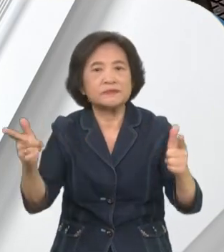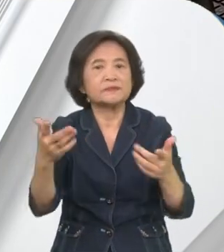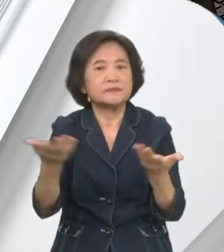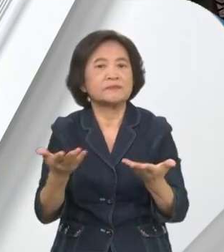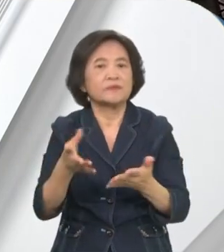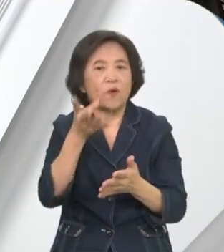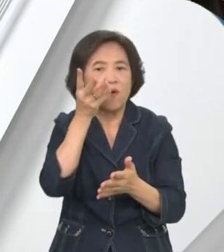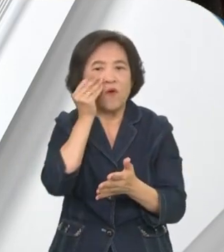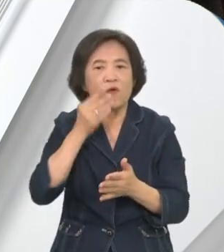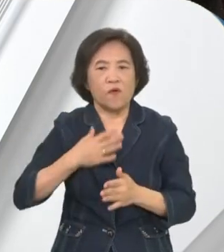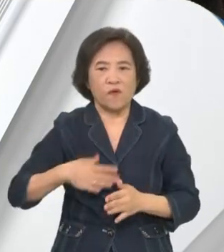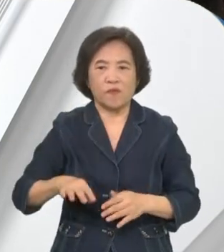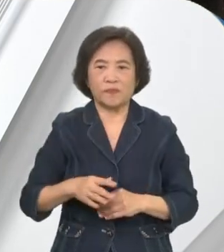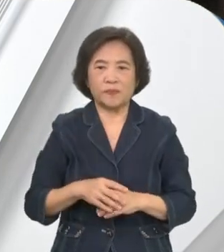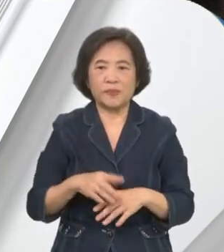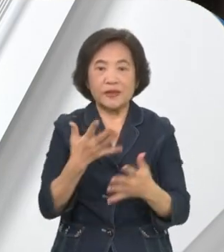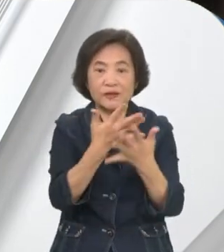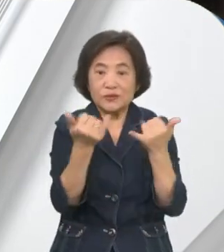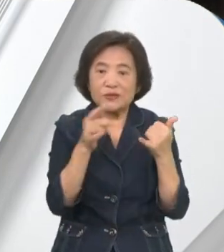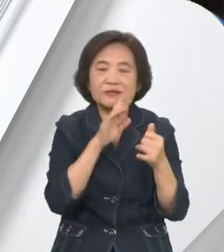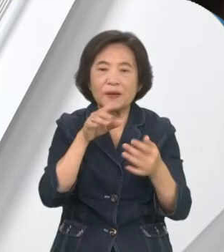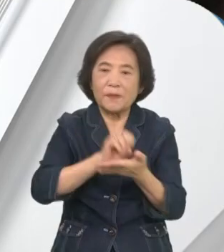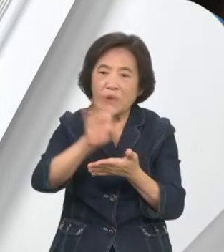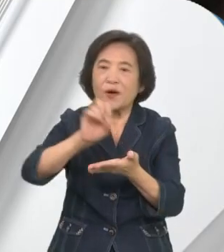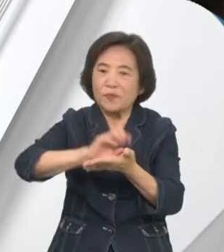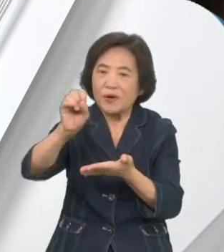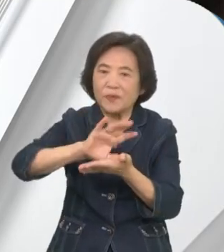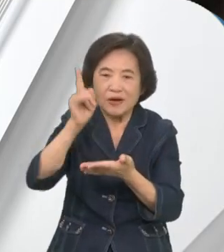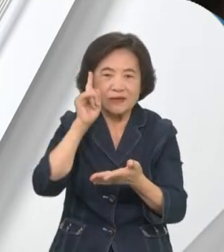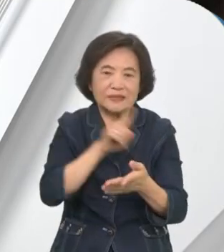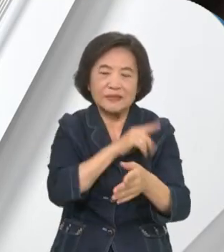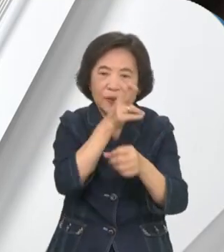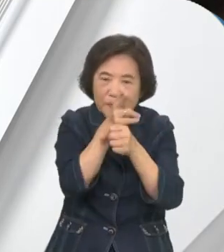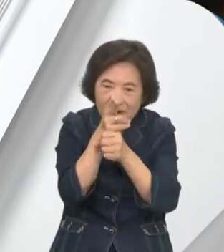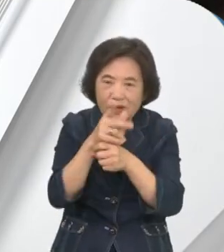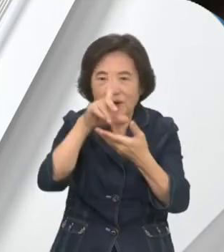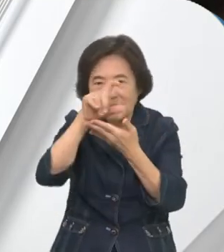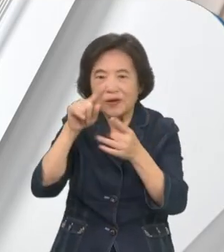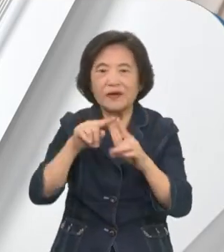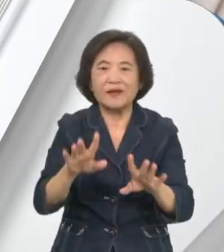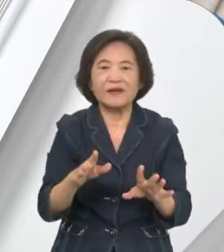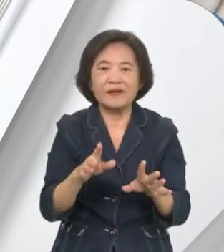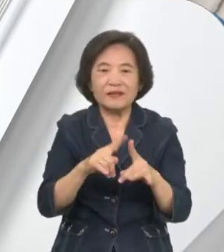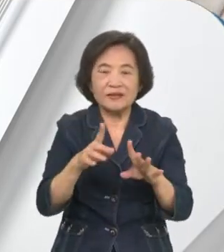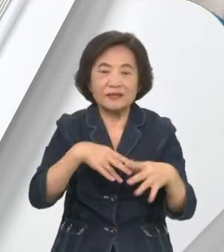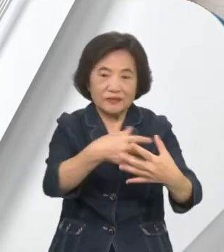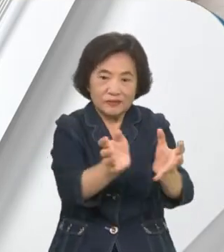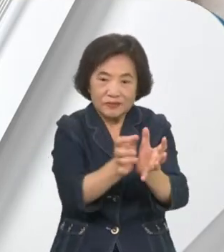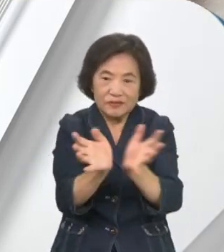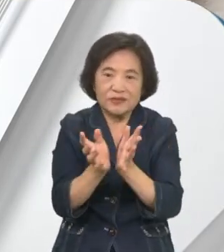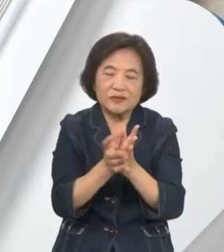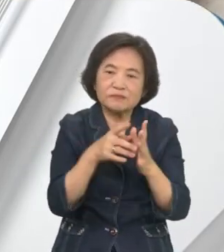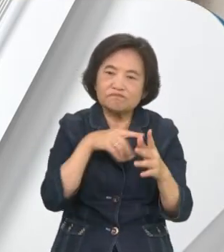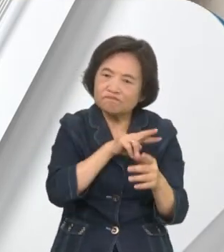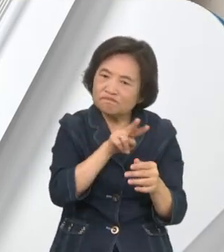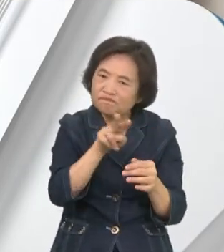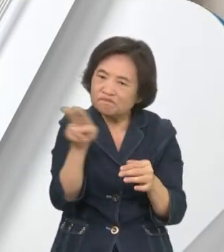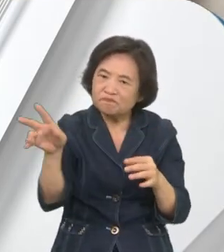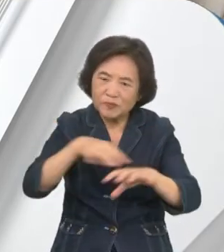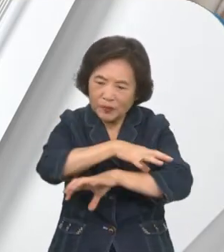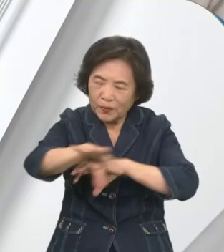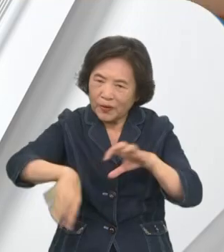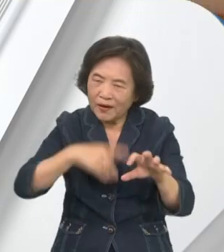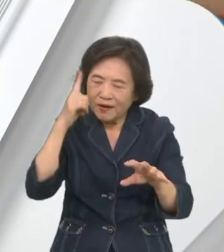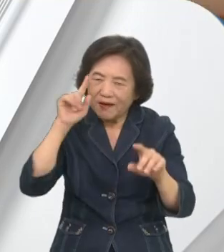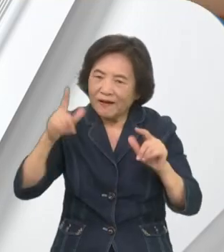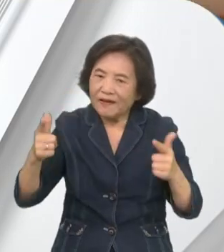开他的艺术说头。 学生的一类一类报告，自家去俾讨厌好内容，同强组同学观察族群同环境嘅